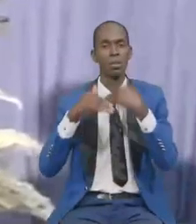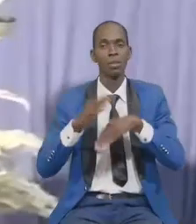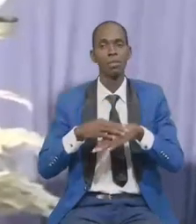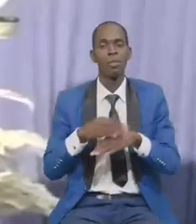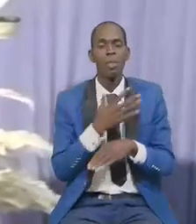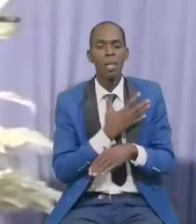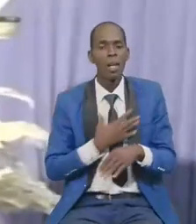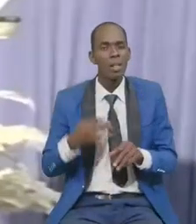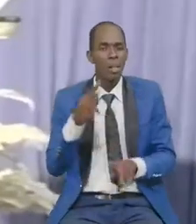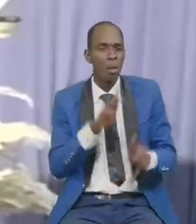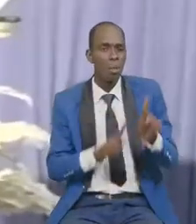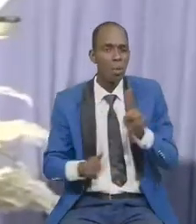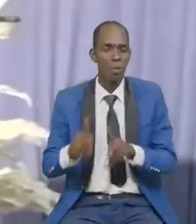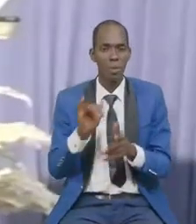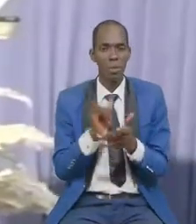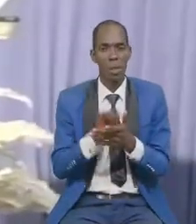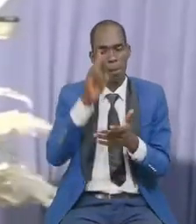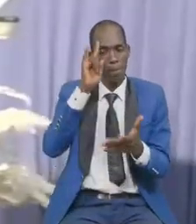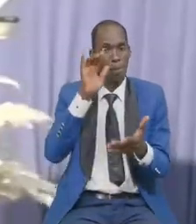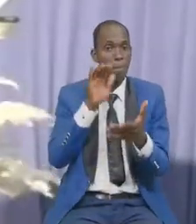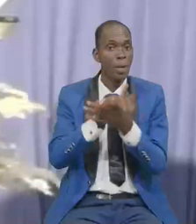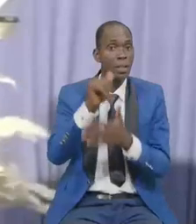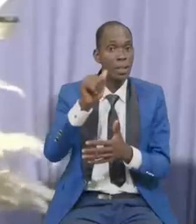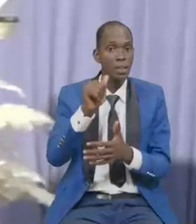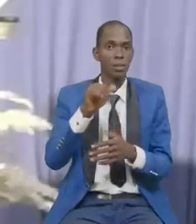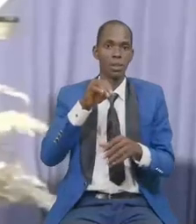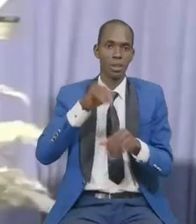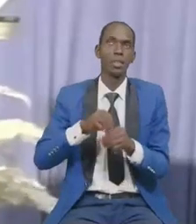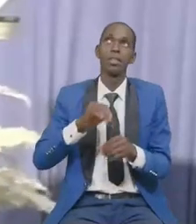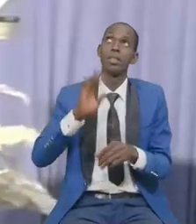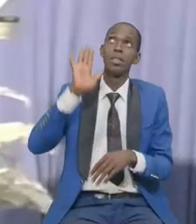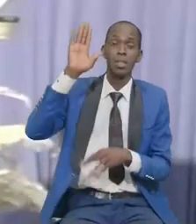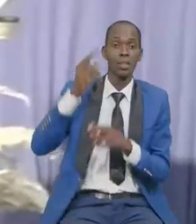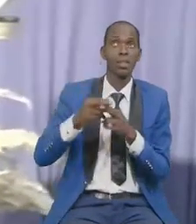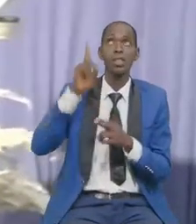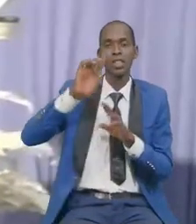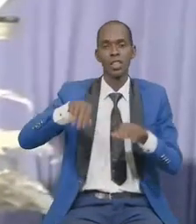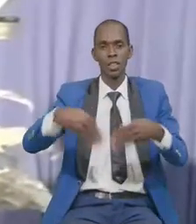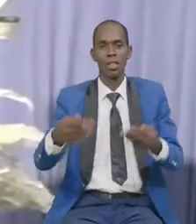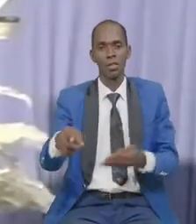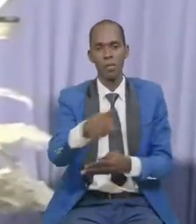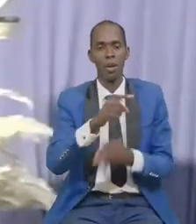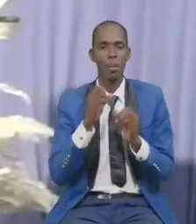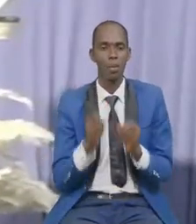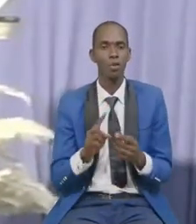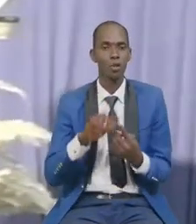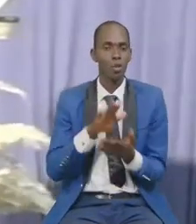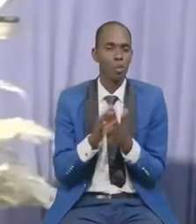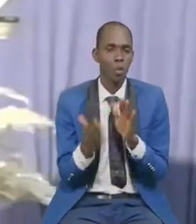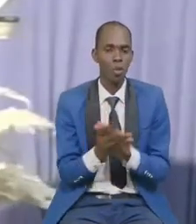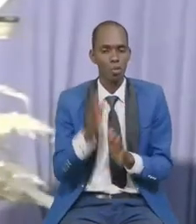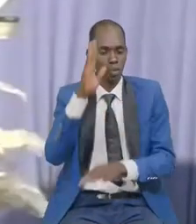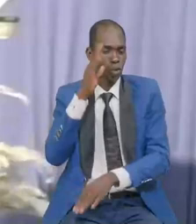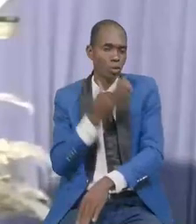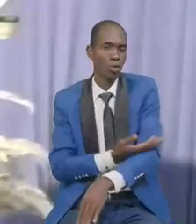Et ceux qui croient en son nom, il leur a donné le pouvoir de devenir fils de Dieu. Même